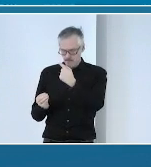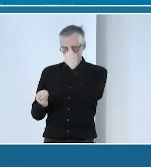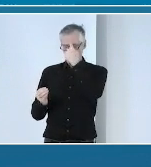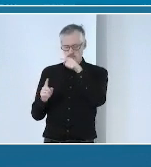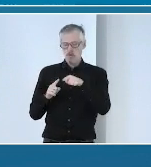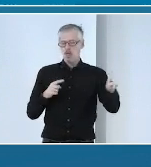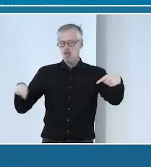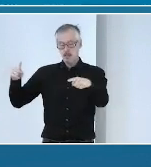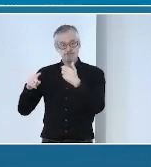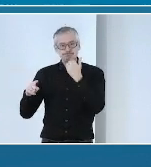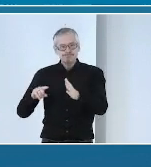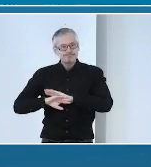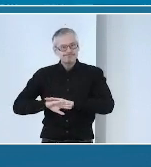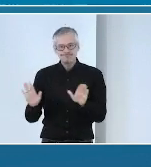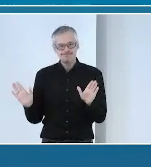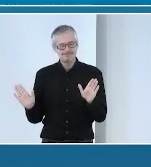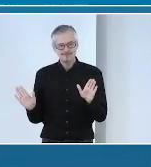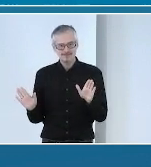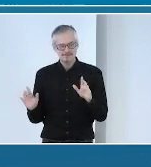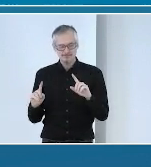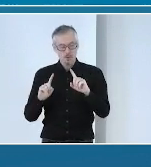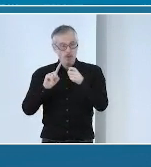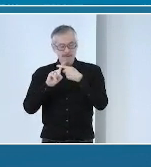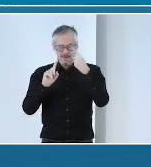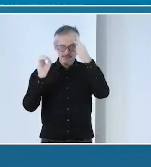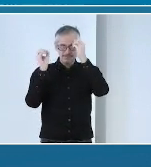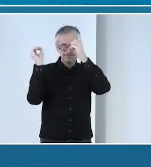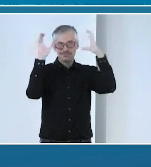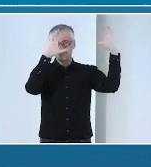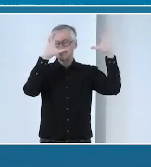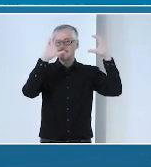repérer. Et c'est vrai que un gros travail